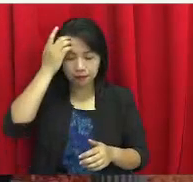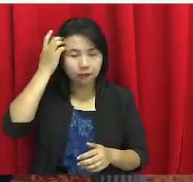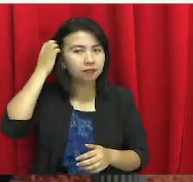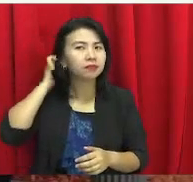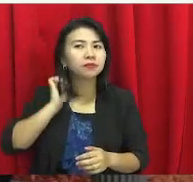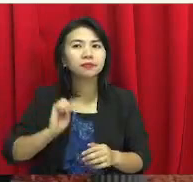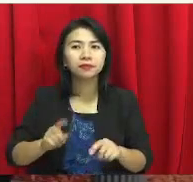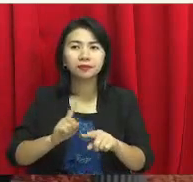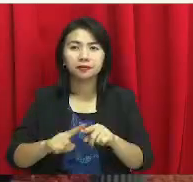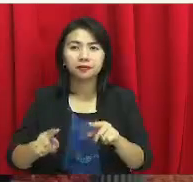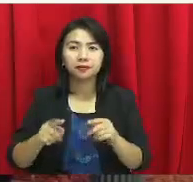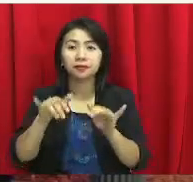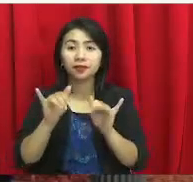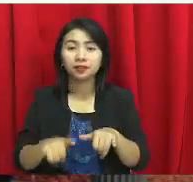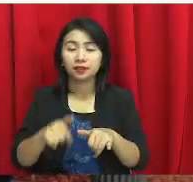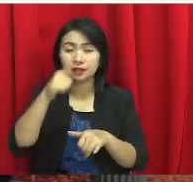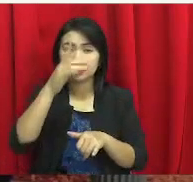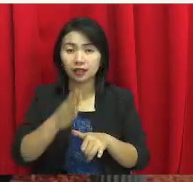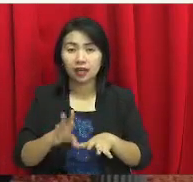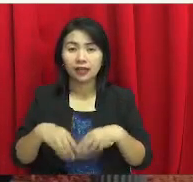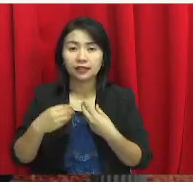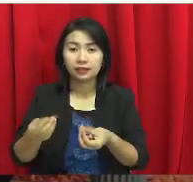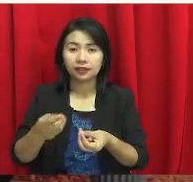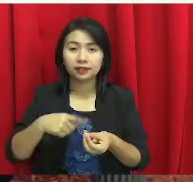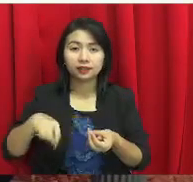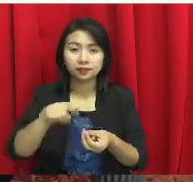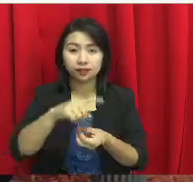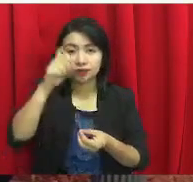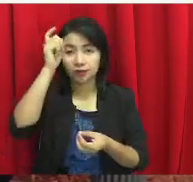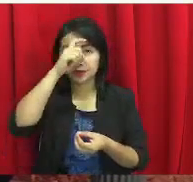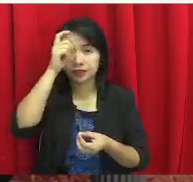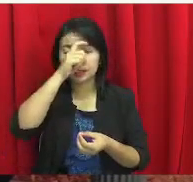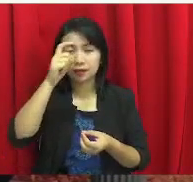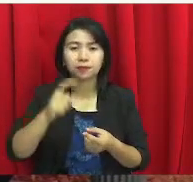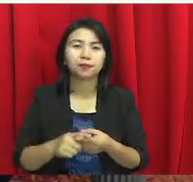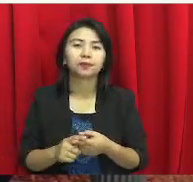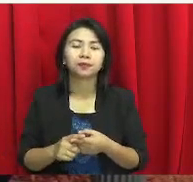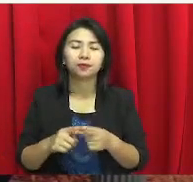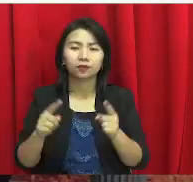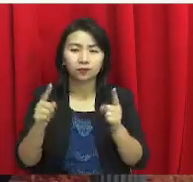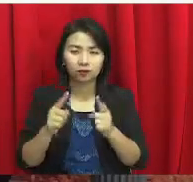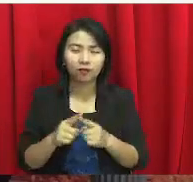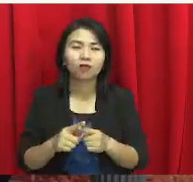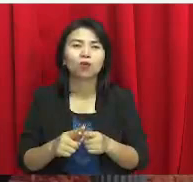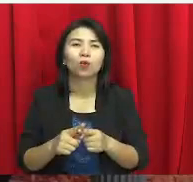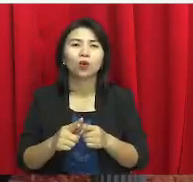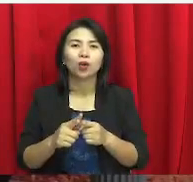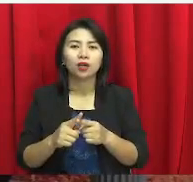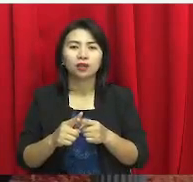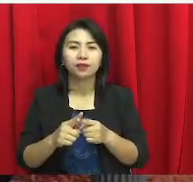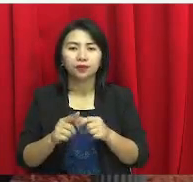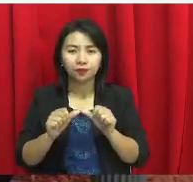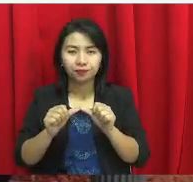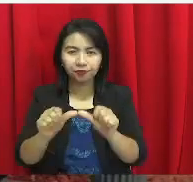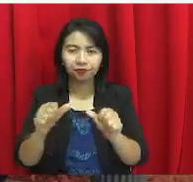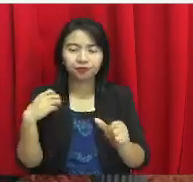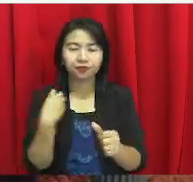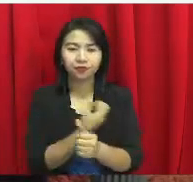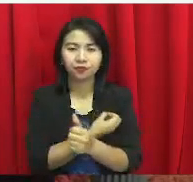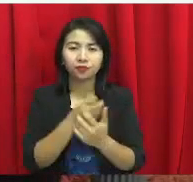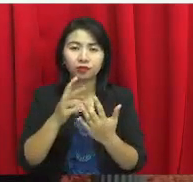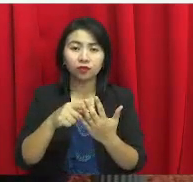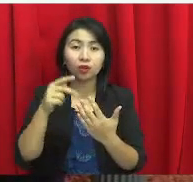na binibigyan niya tayo ng wisdom para makapag-live pa rin. Yan ang patunay naman na hindi tayo kayang hadlangan ng Diablo. Yes! Yan,